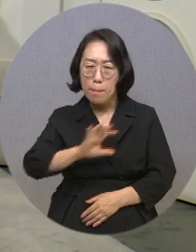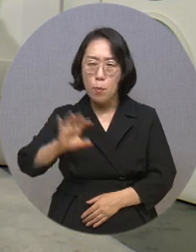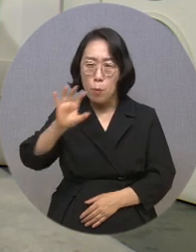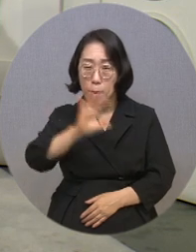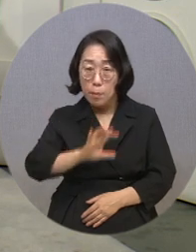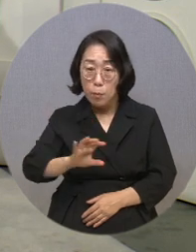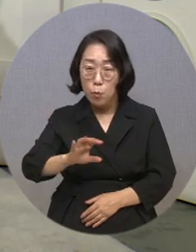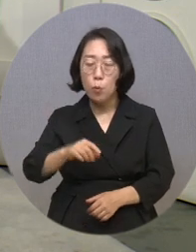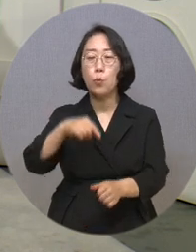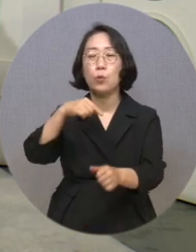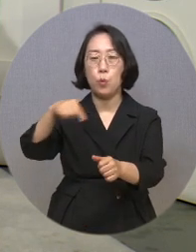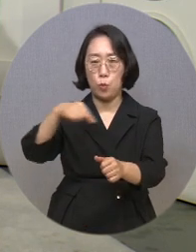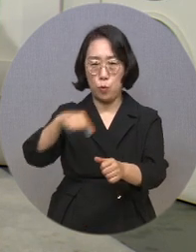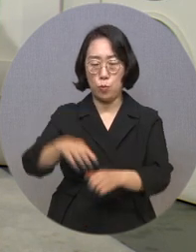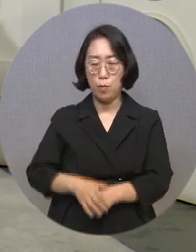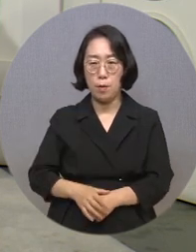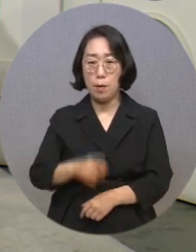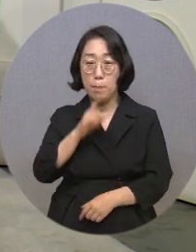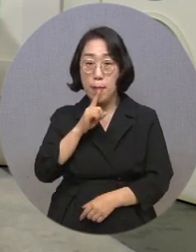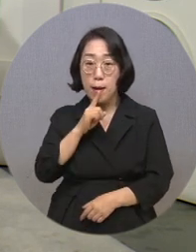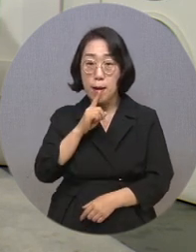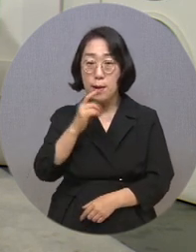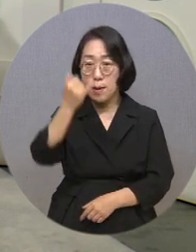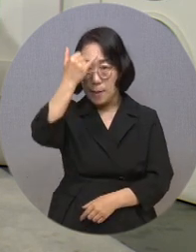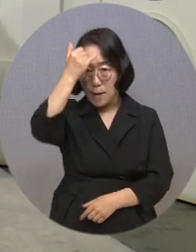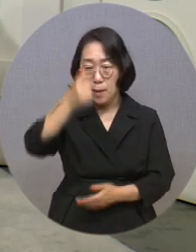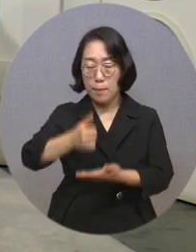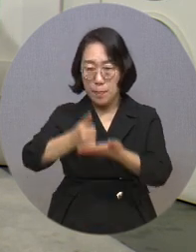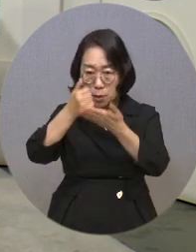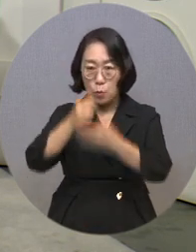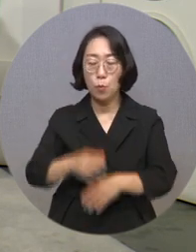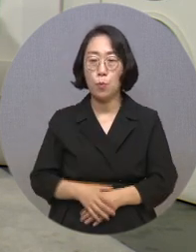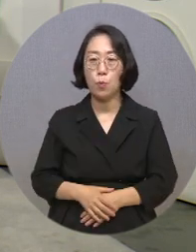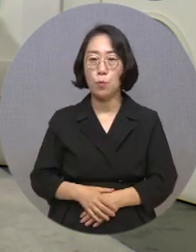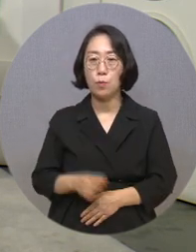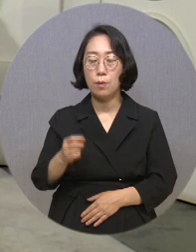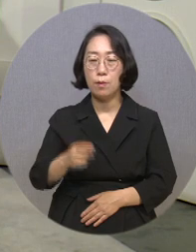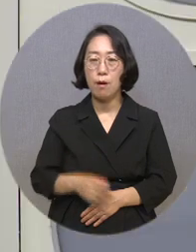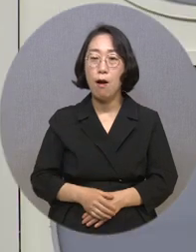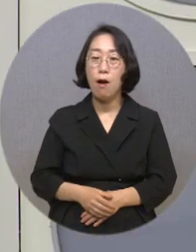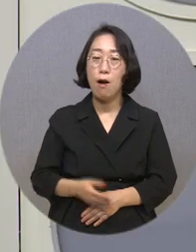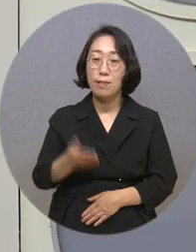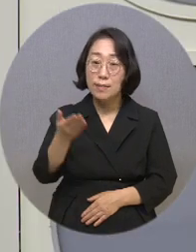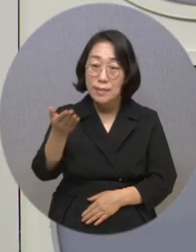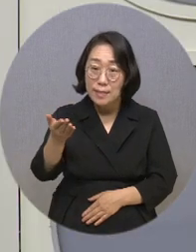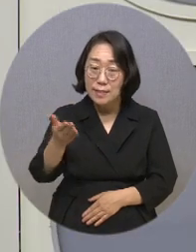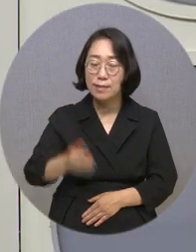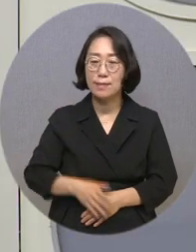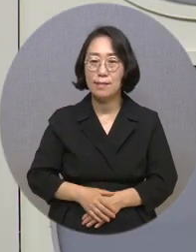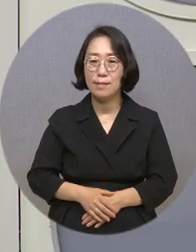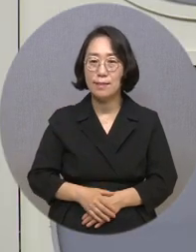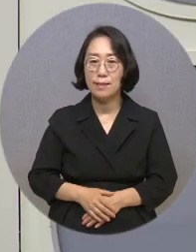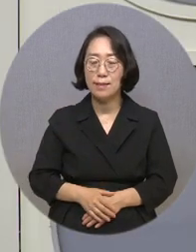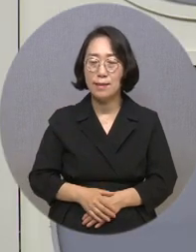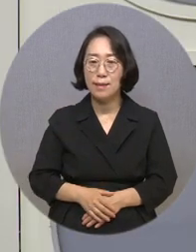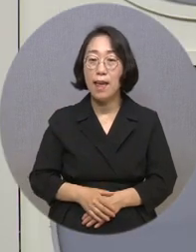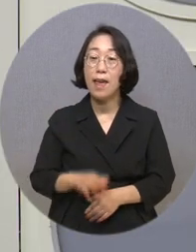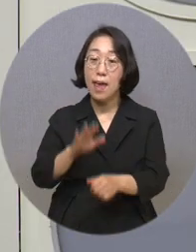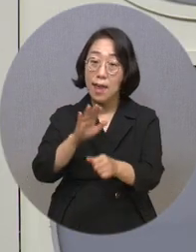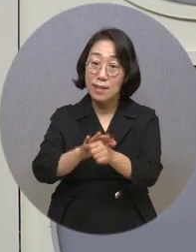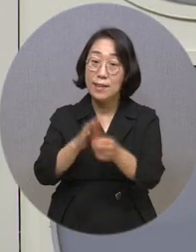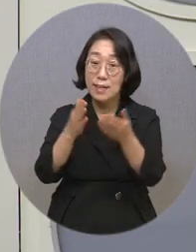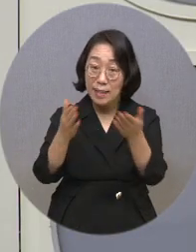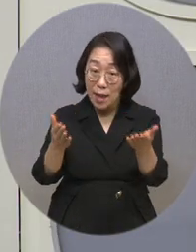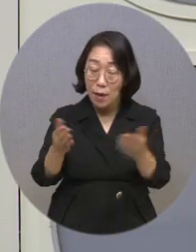시켜요. 반말하도 안 되고. 그리고 꼭 무슨 일을 할 때마다 어르신 저 기저귀 갈아드릴게요.